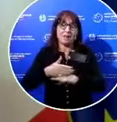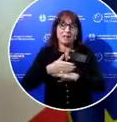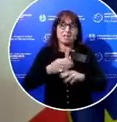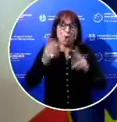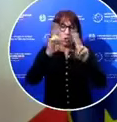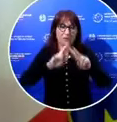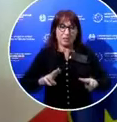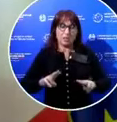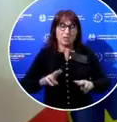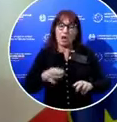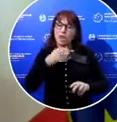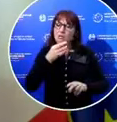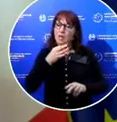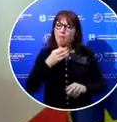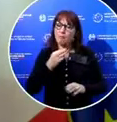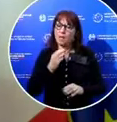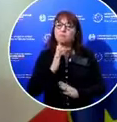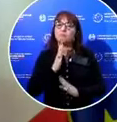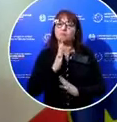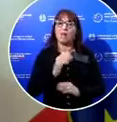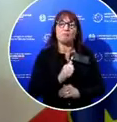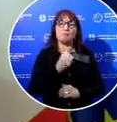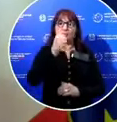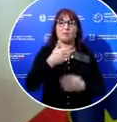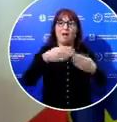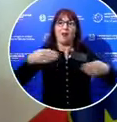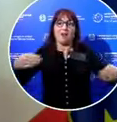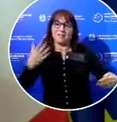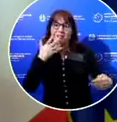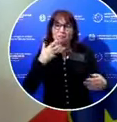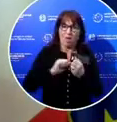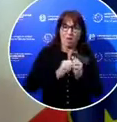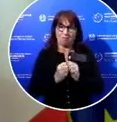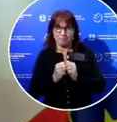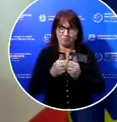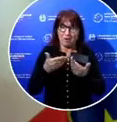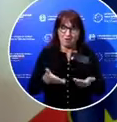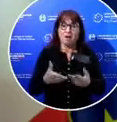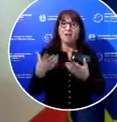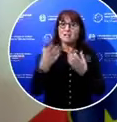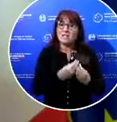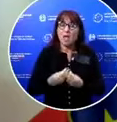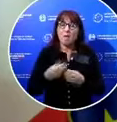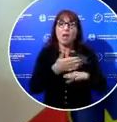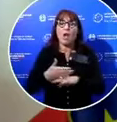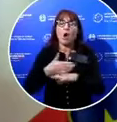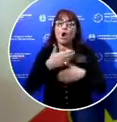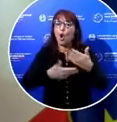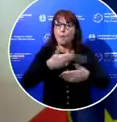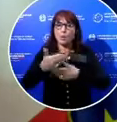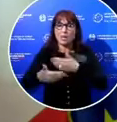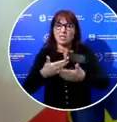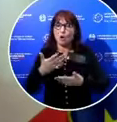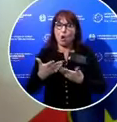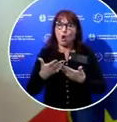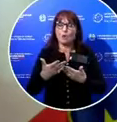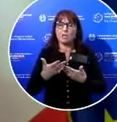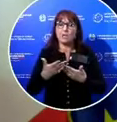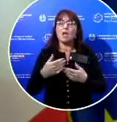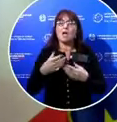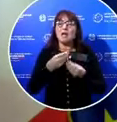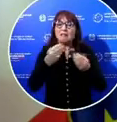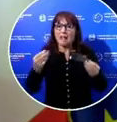prima linea in questo sforzo collettivo, tramite un'articolata azione di diplomazia giuridica e di cooperazione che portiamo avanti nei principali